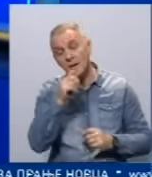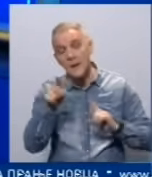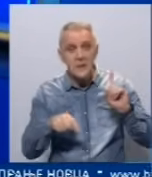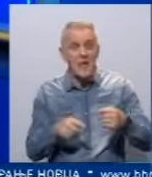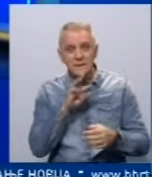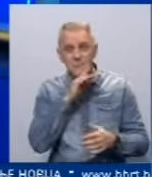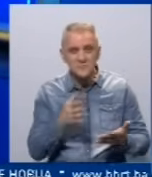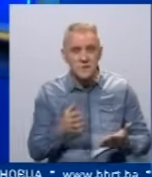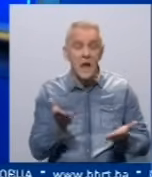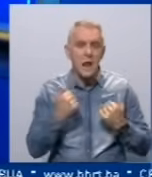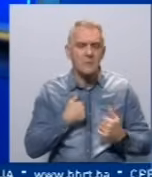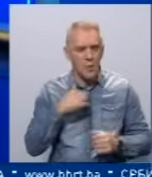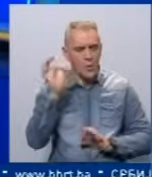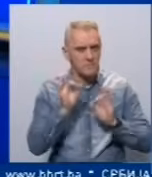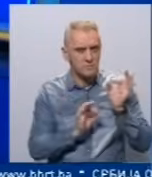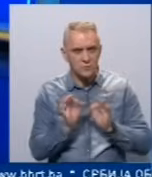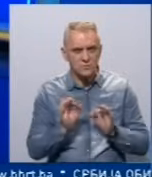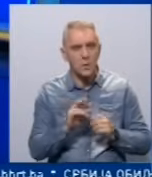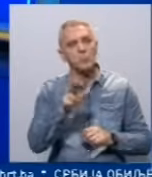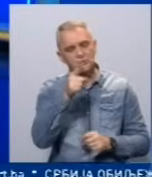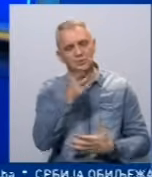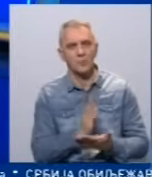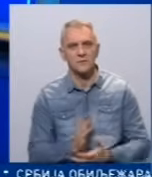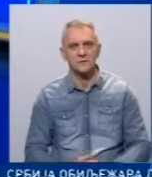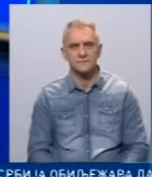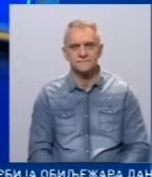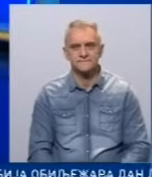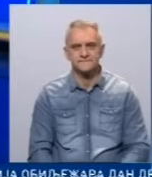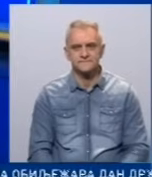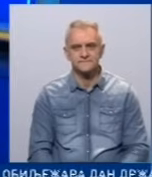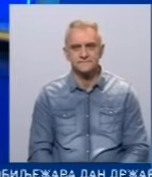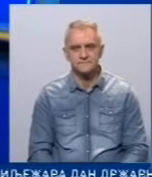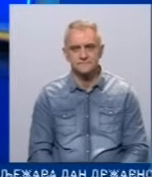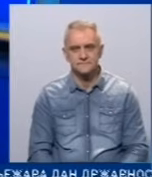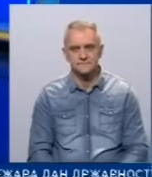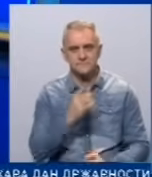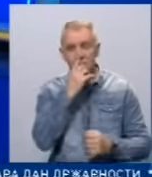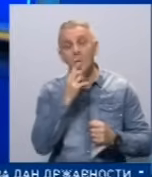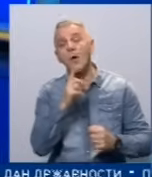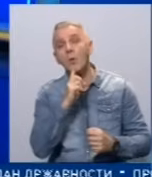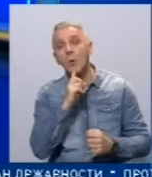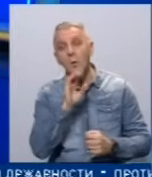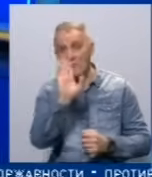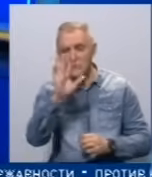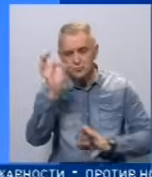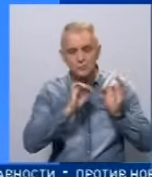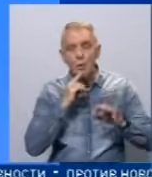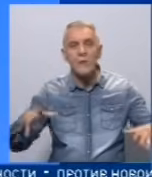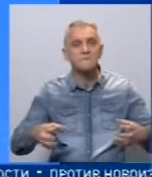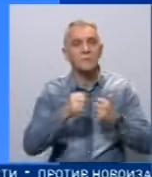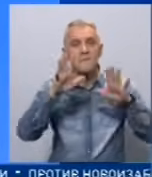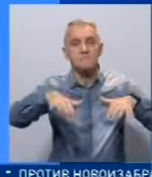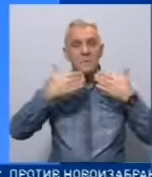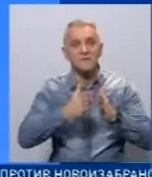međutim, moje su procjene da se može i to desiti. Ko bi prema vašoj procjeni onda formirao tu